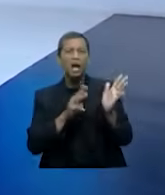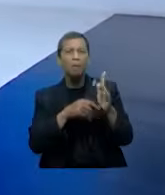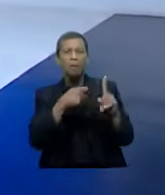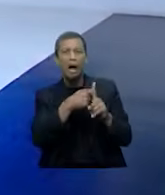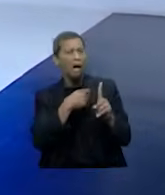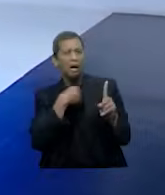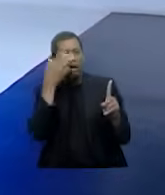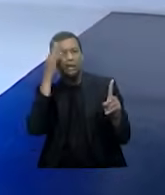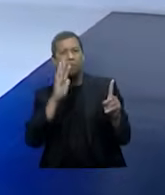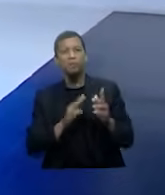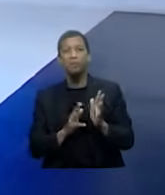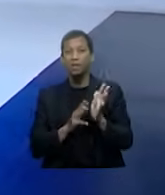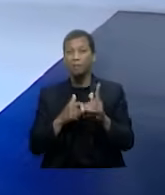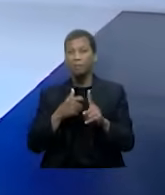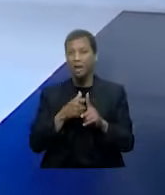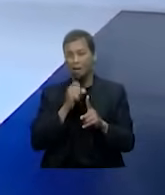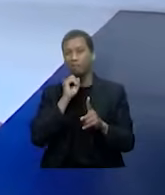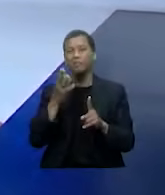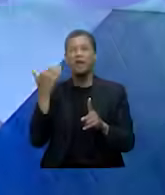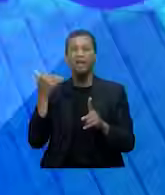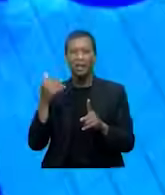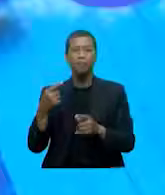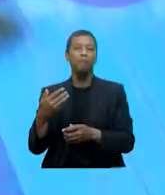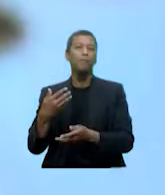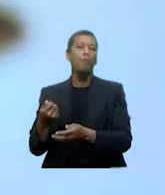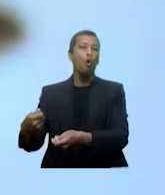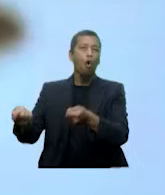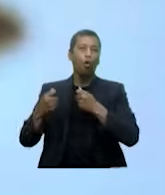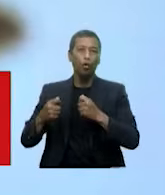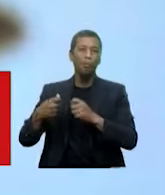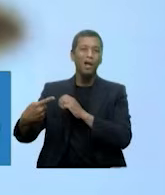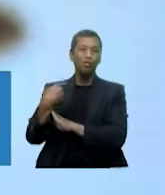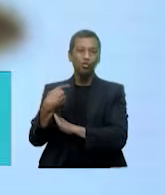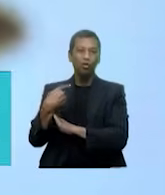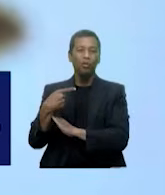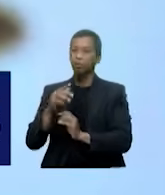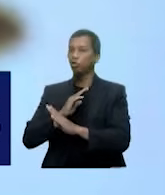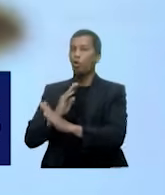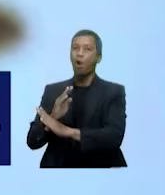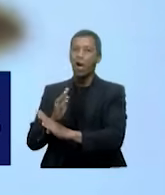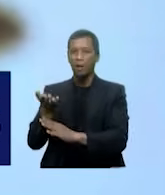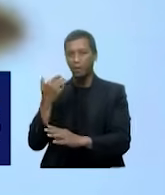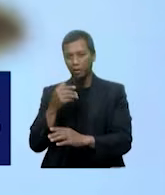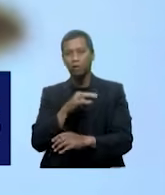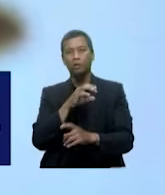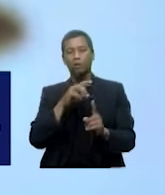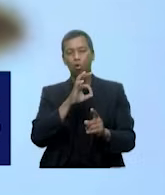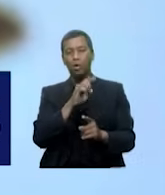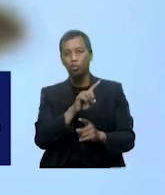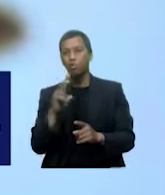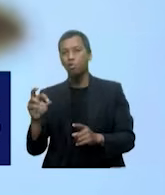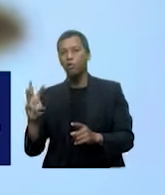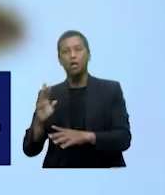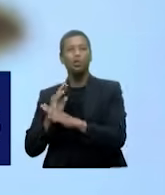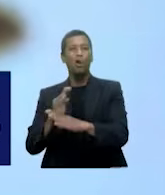Mahkamah Konstitusi menolak seluruh permohonan gugatan sengketa Pilpres yang diajukan pihak 01 dan 03. Pasca putusan MK, KPU